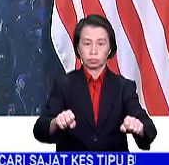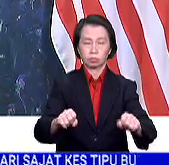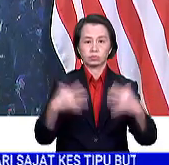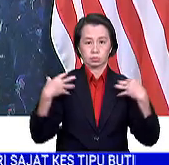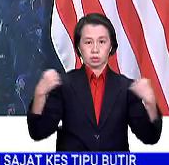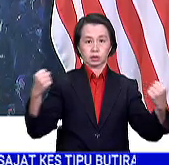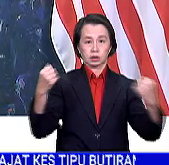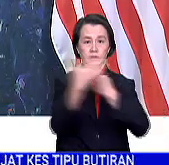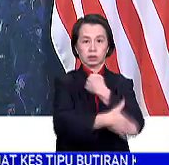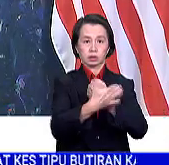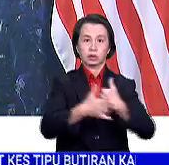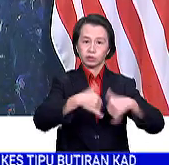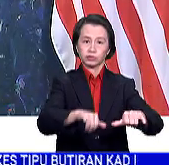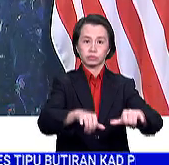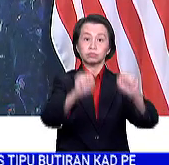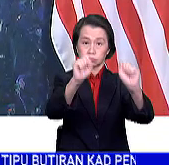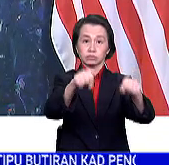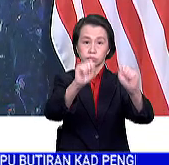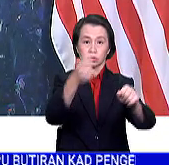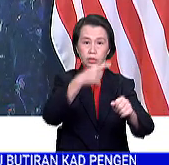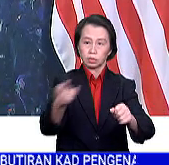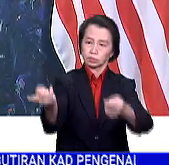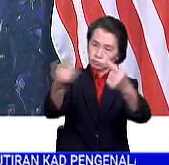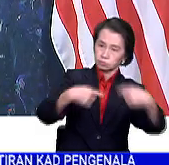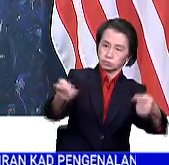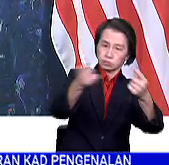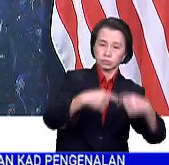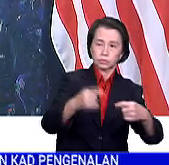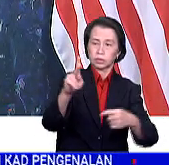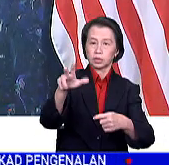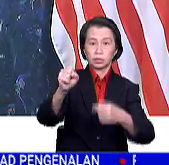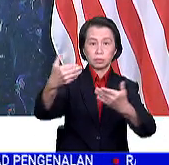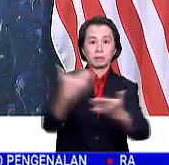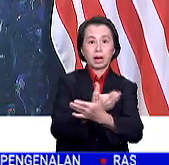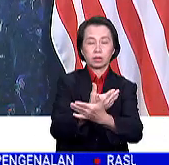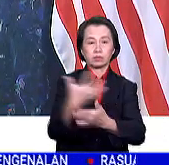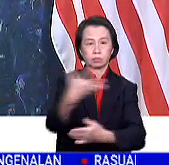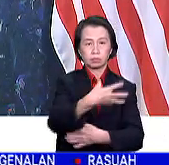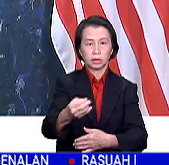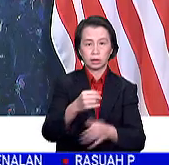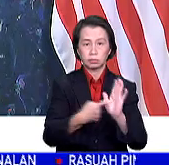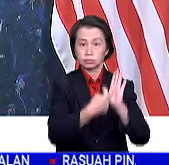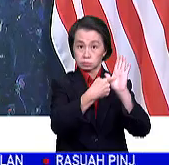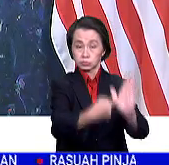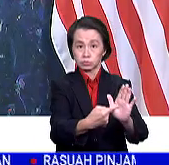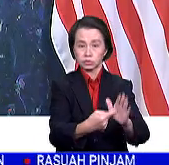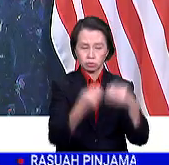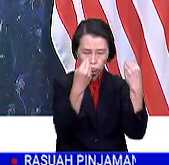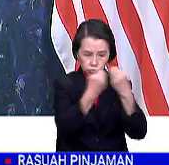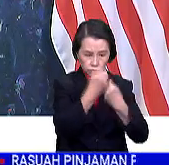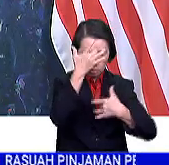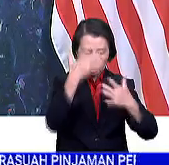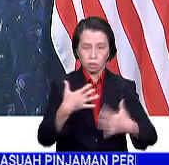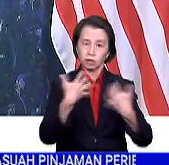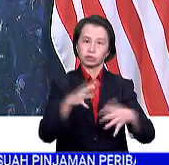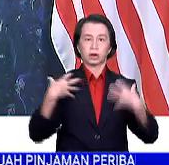negara kita juga masih mampu untuk menampung kes-kes baru di samping mencatatkan jumlah pesakit